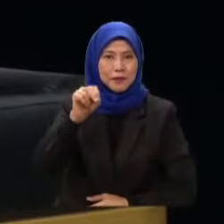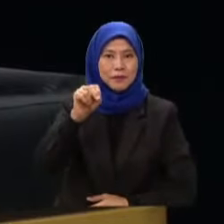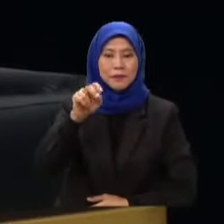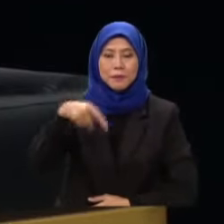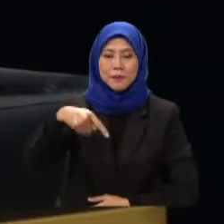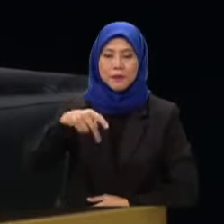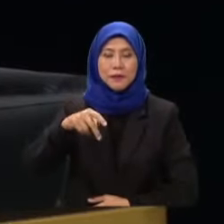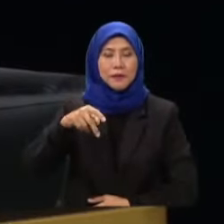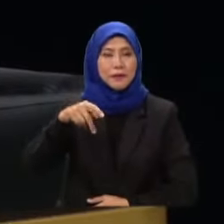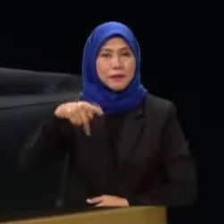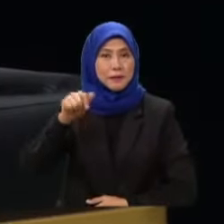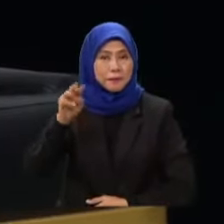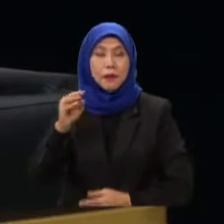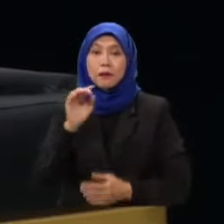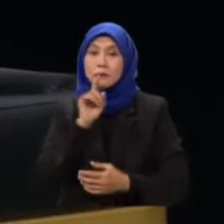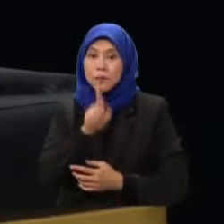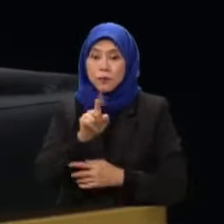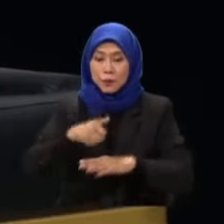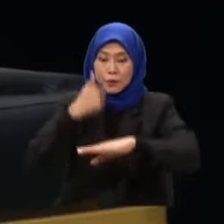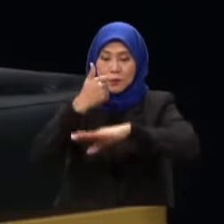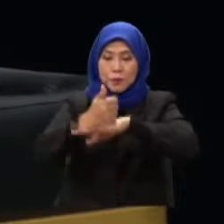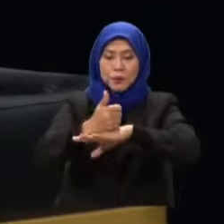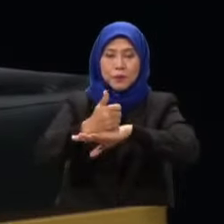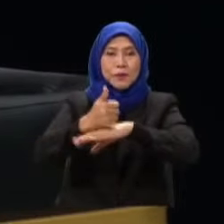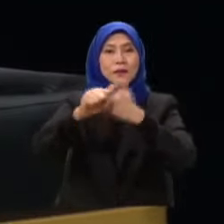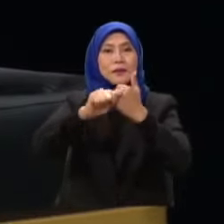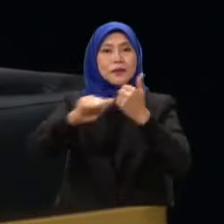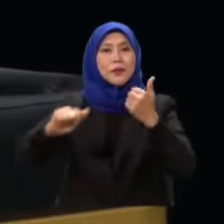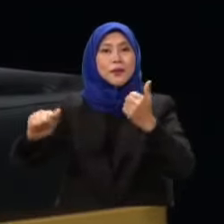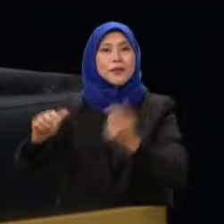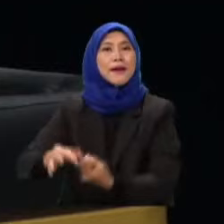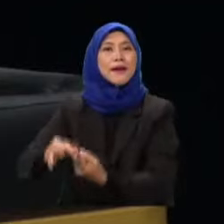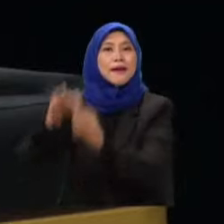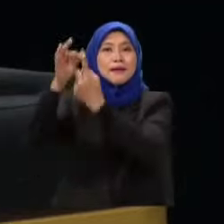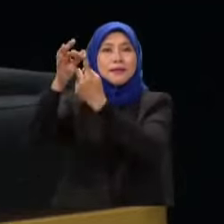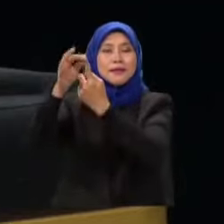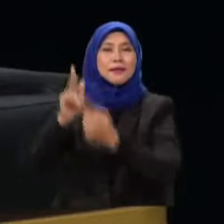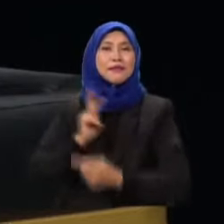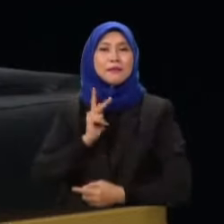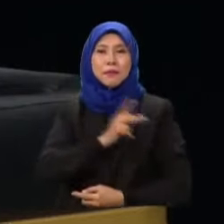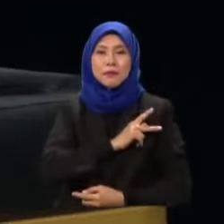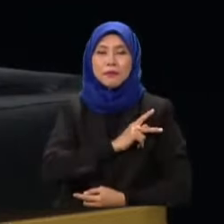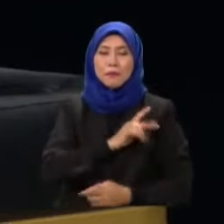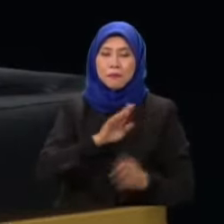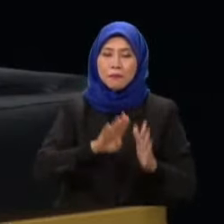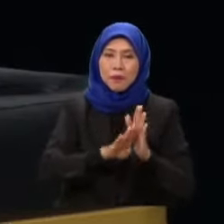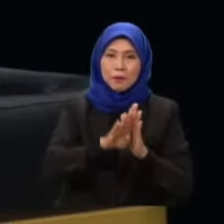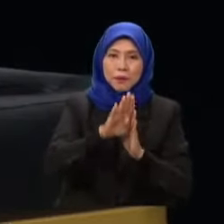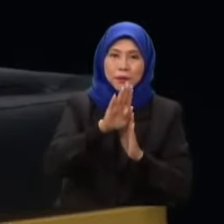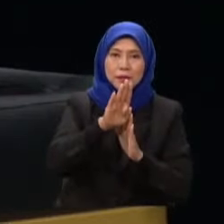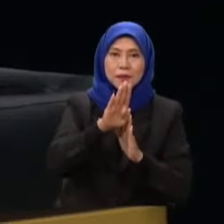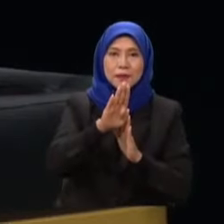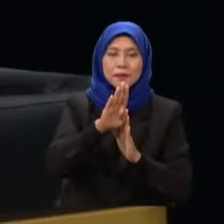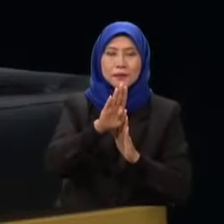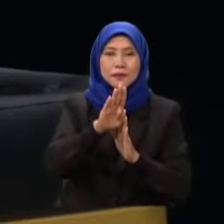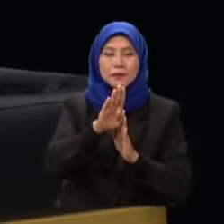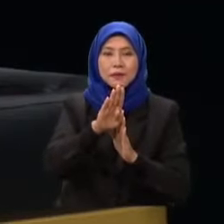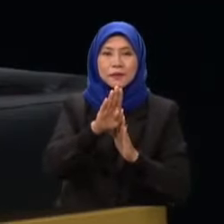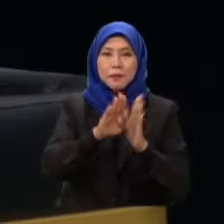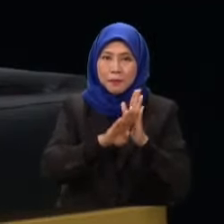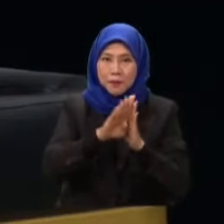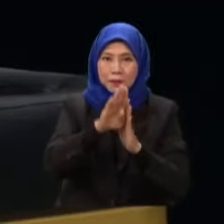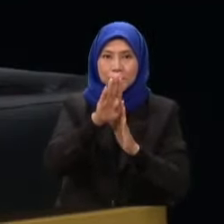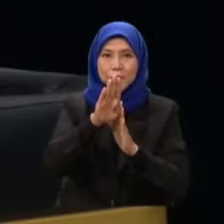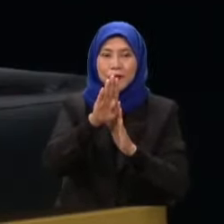kita juga mencadangkan untuk diwujudkan jawatankuasa khas Kabinet Pembangunan meraih Mama